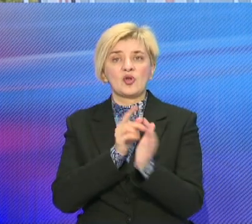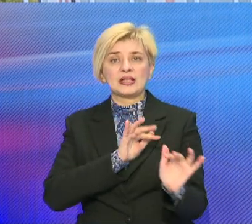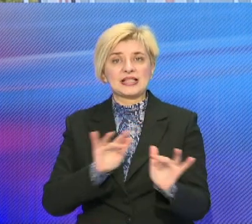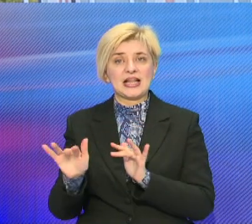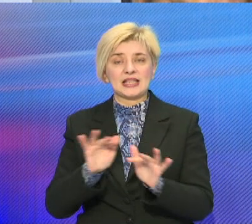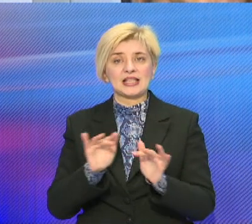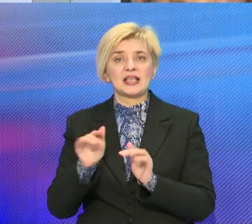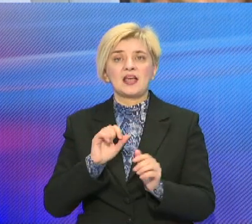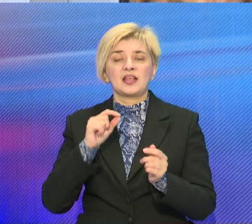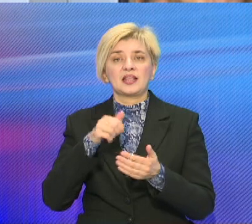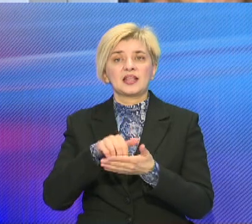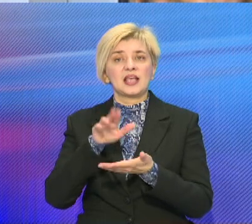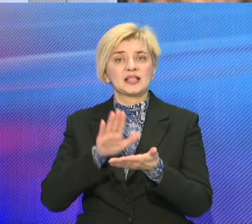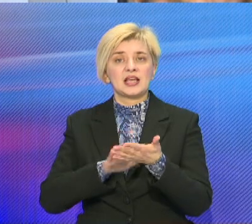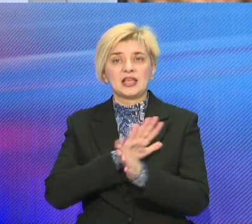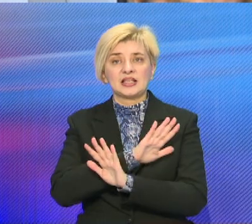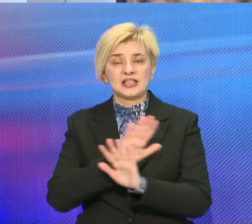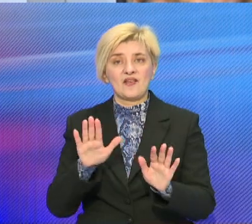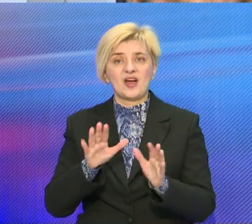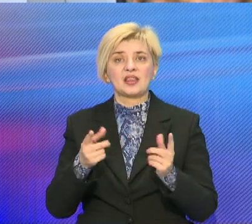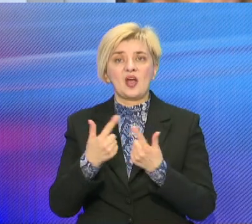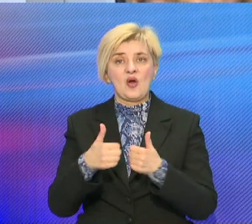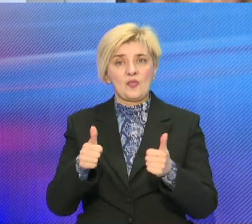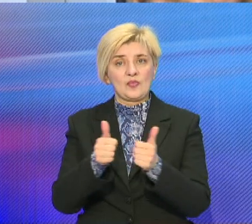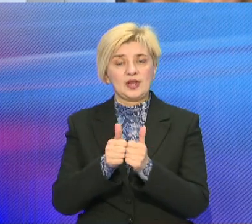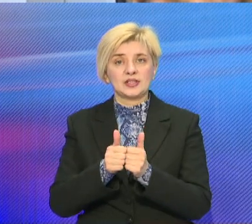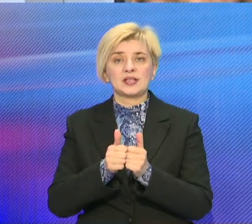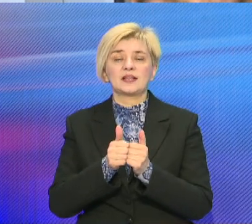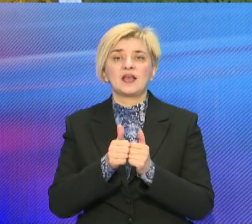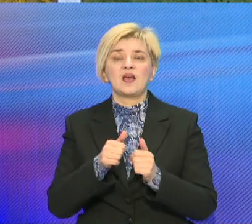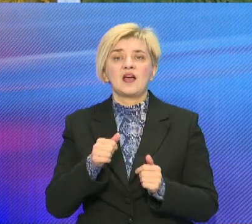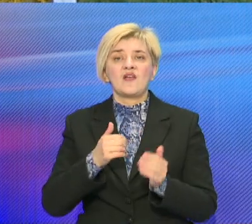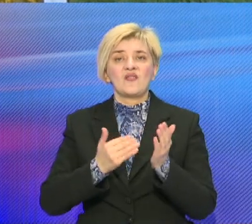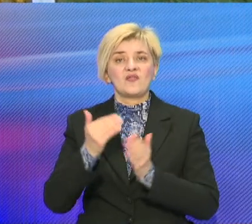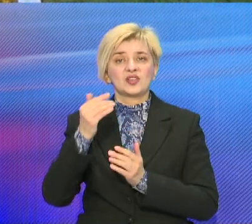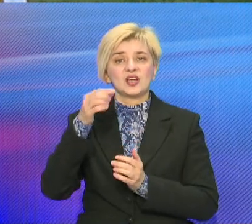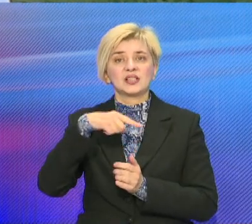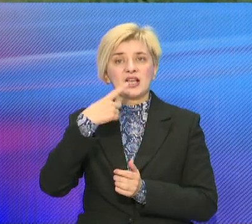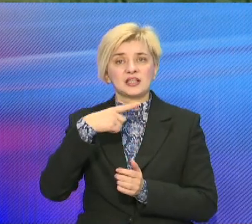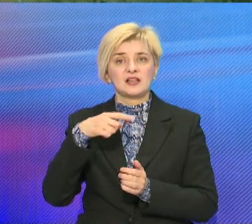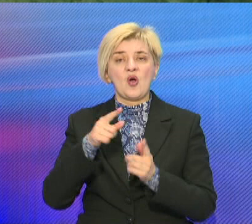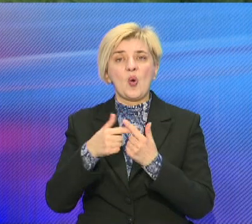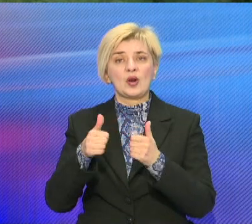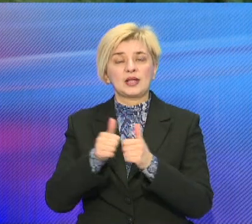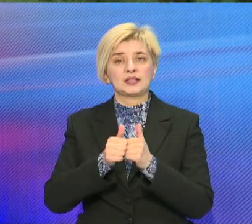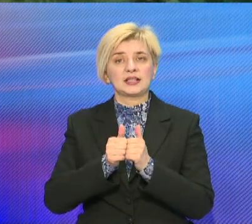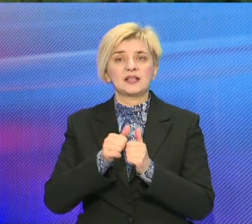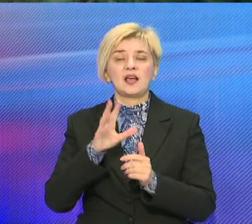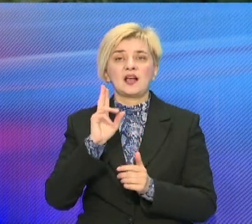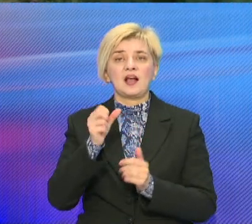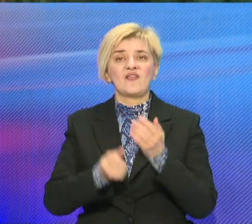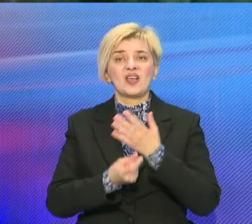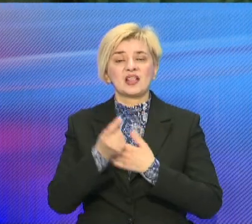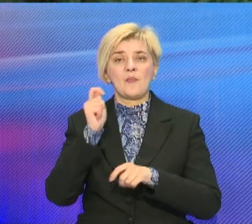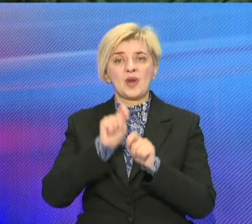незарегистрованных громадских объединений и Союзов. Выше узгаданная организация, як высветлила праверка областной